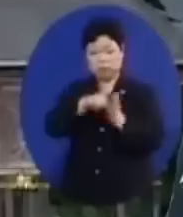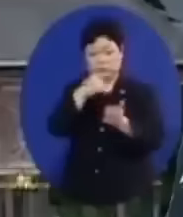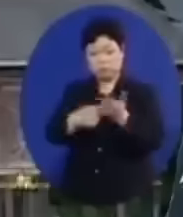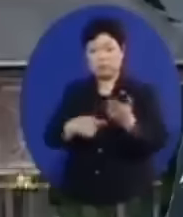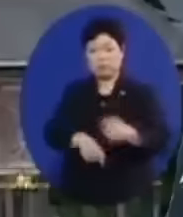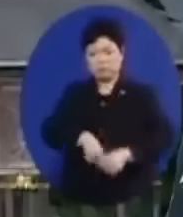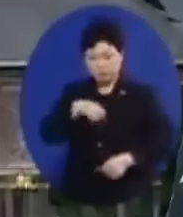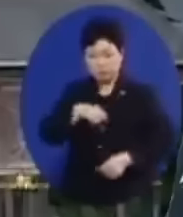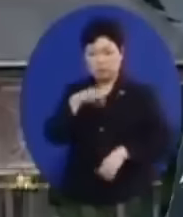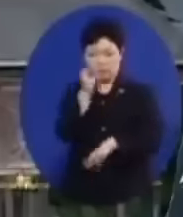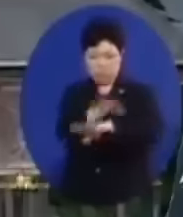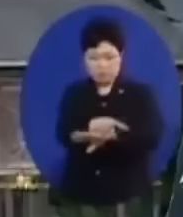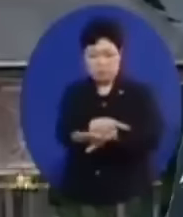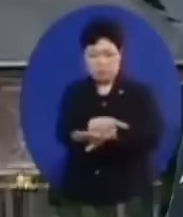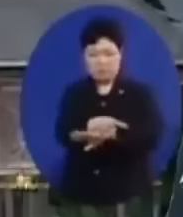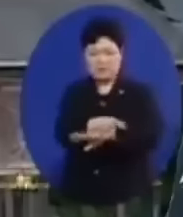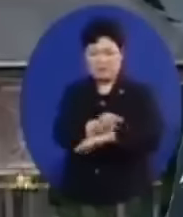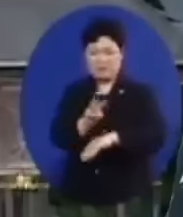샀어요.